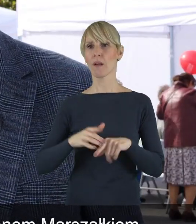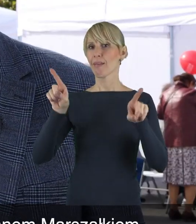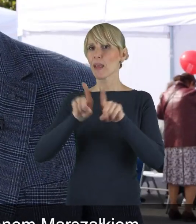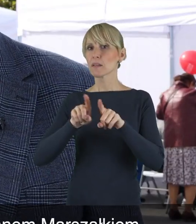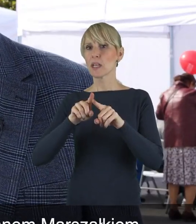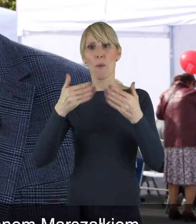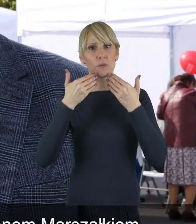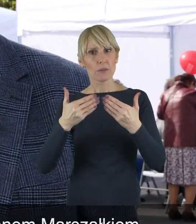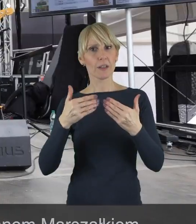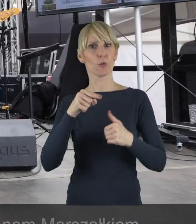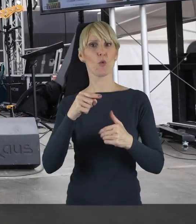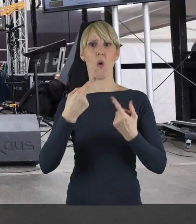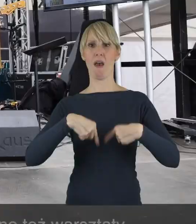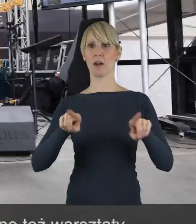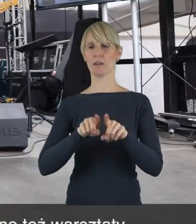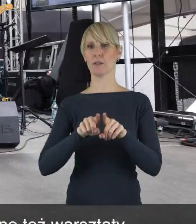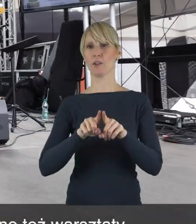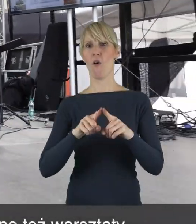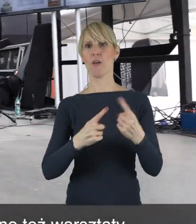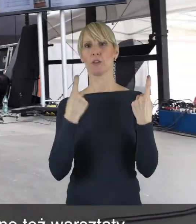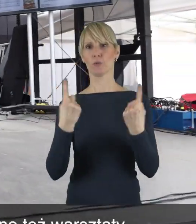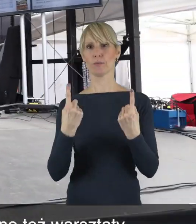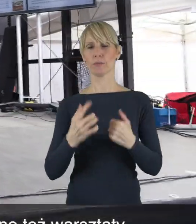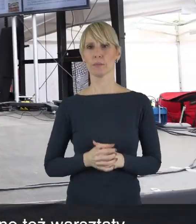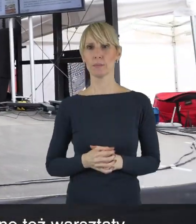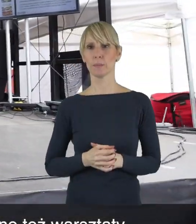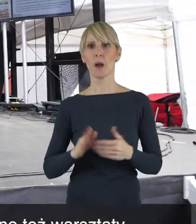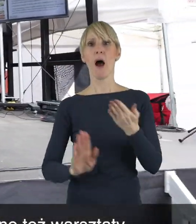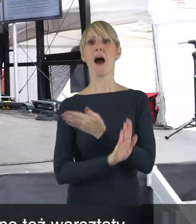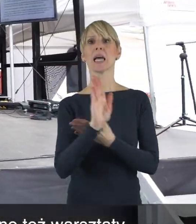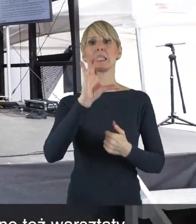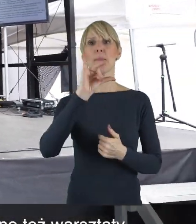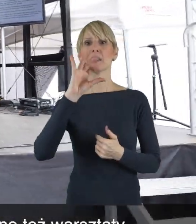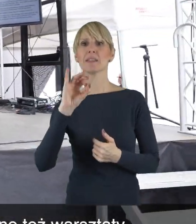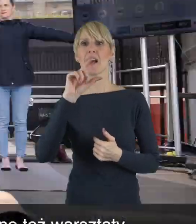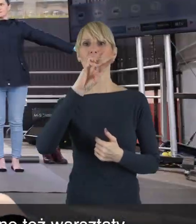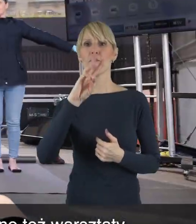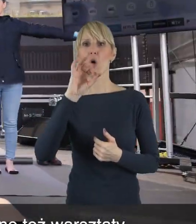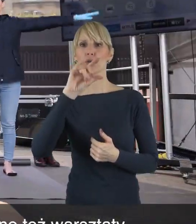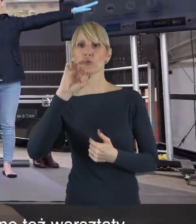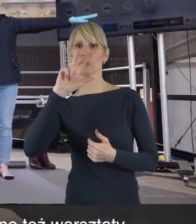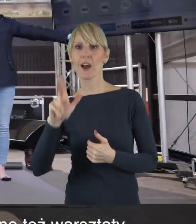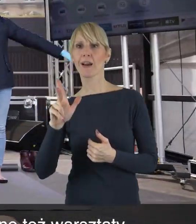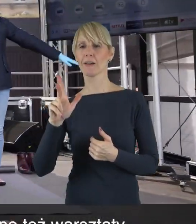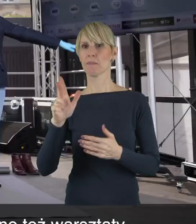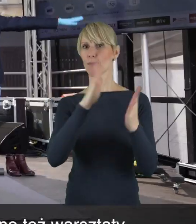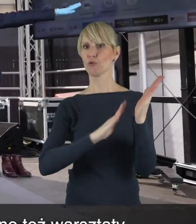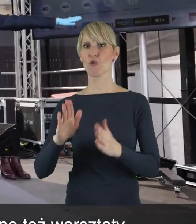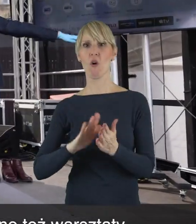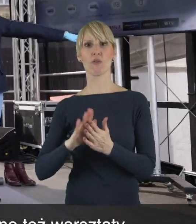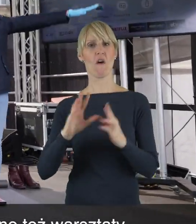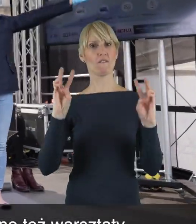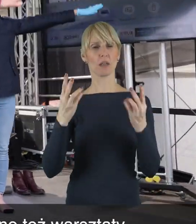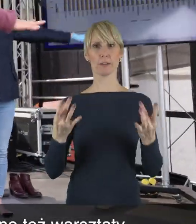realizować tak wspaniałą imprezę. Na scenie wystąpił Sebastian Wojtczak. Przygotowano też warsztaty jogi i